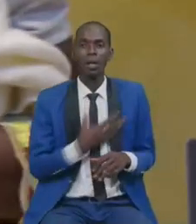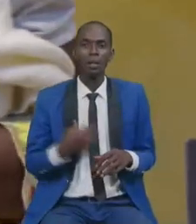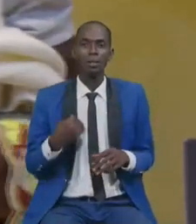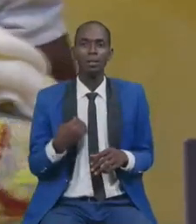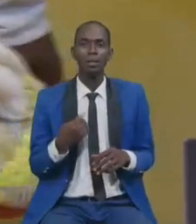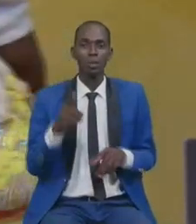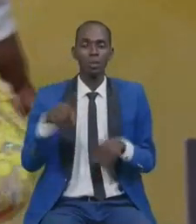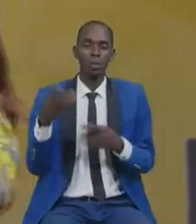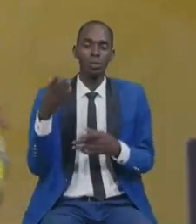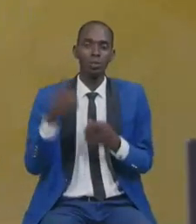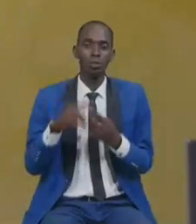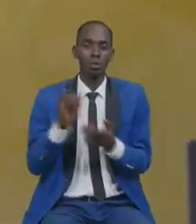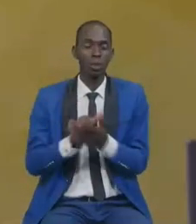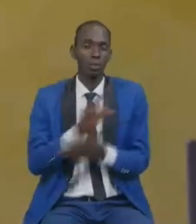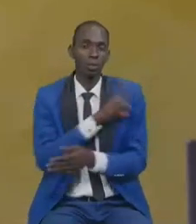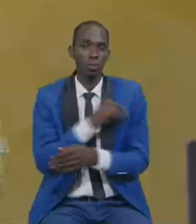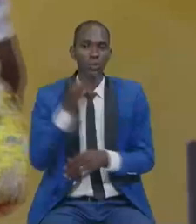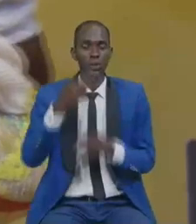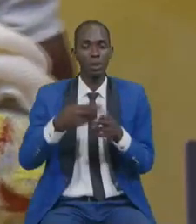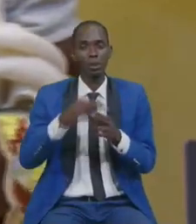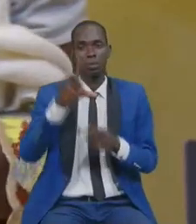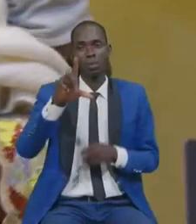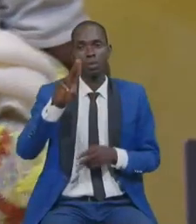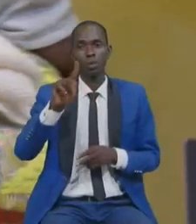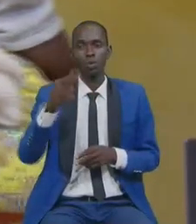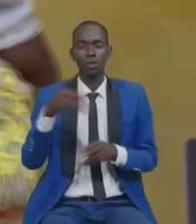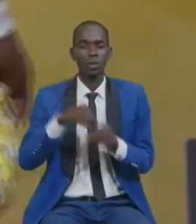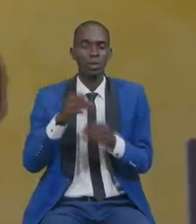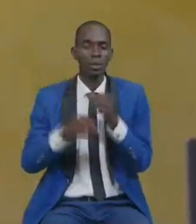C'était en 2017 que j'étais allé là-bas. Je suis resté là-bas.